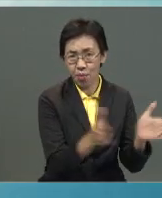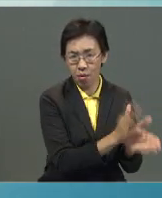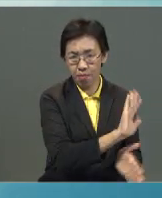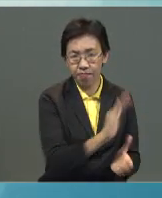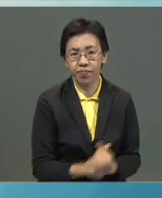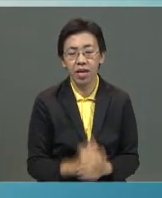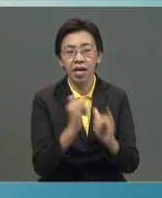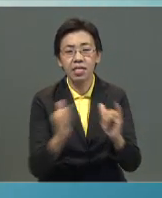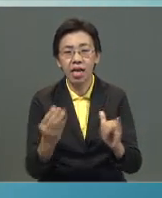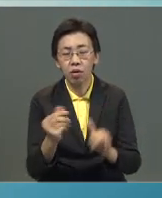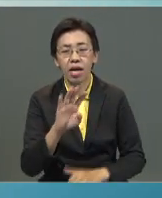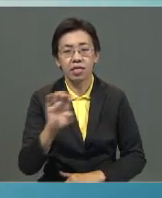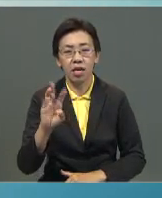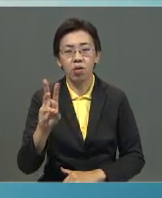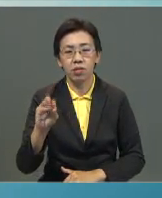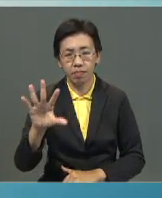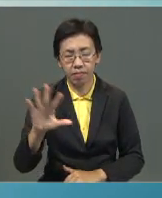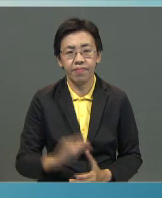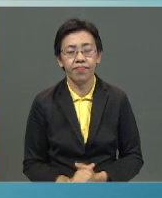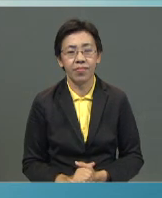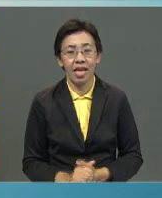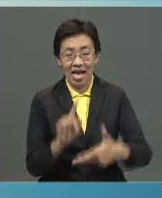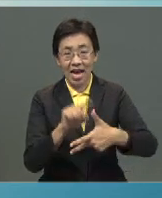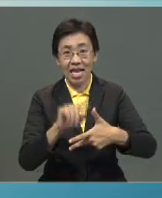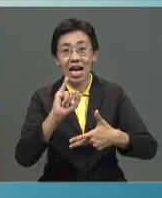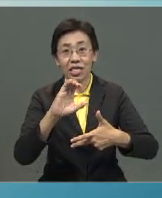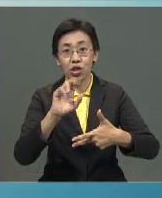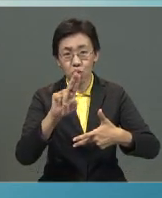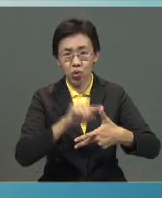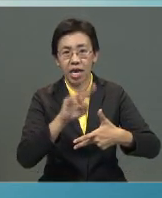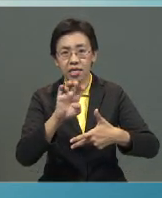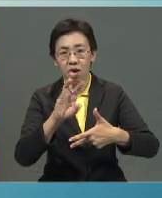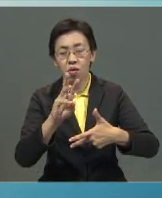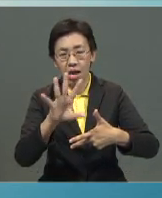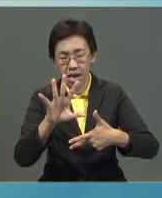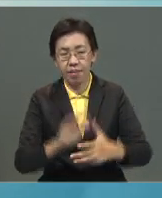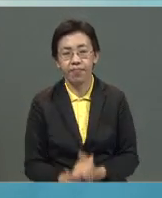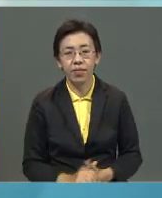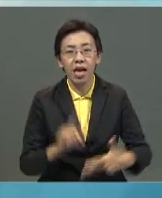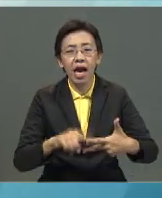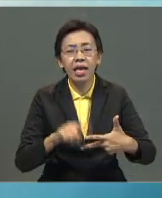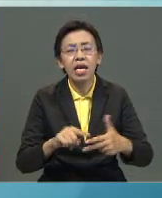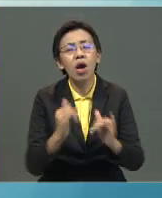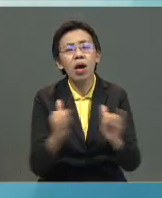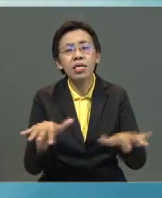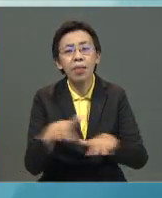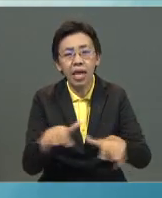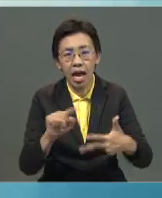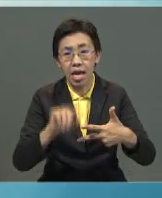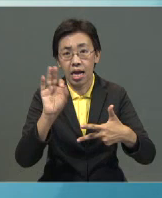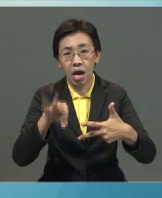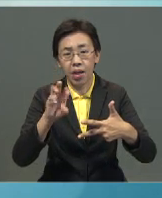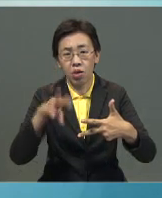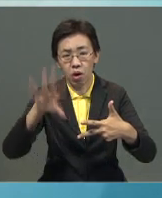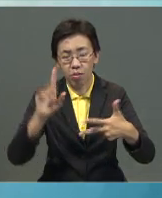หมายถึงทั่วประเทศที่ยกเว้นกทมนะครับก็ยังมีเตียงทั้งหมดเนี่ย465นะครับสำหรับสำหรับ ICUนอนไอซียูก็คือ 9000 600กว่า